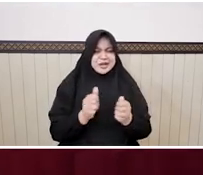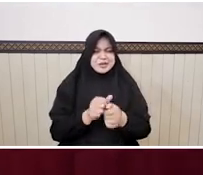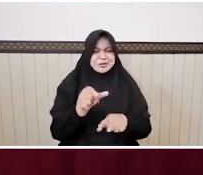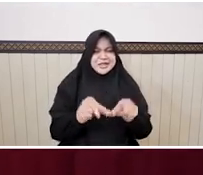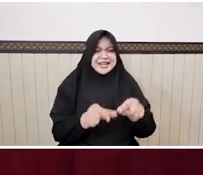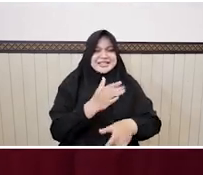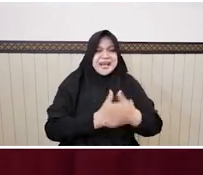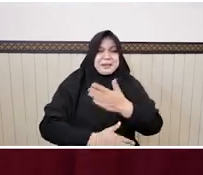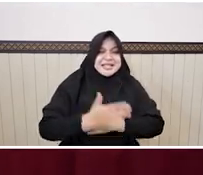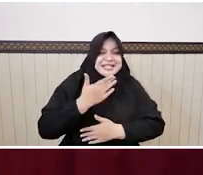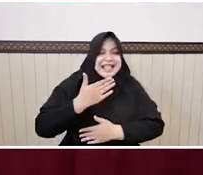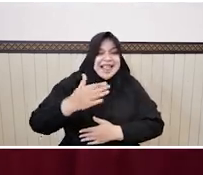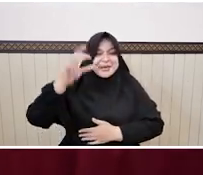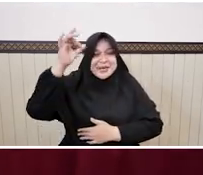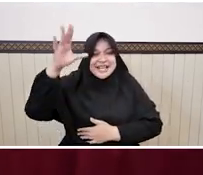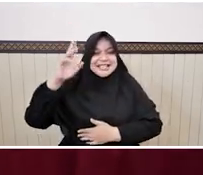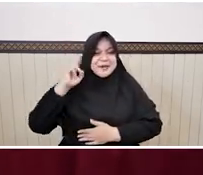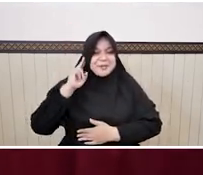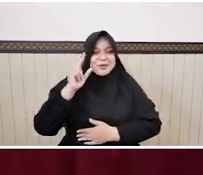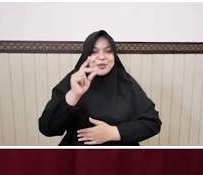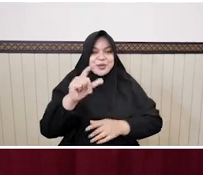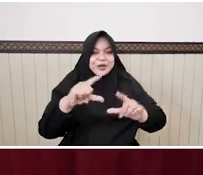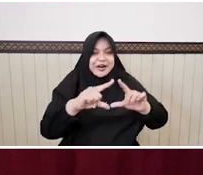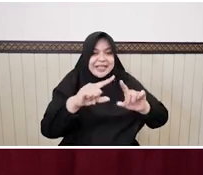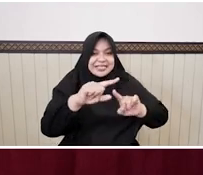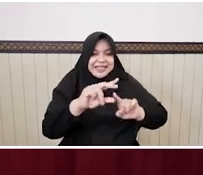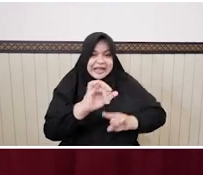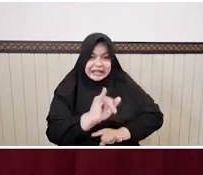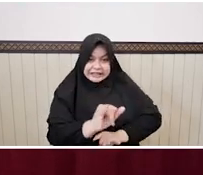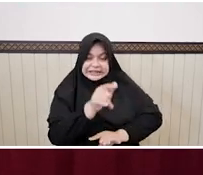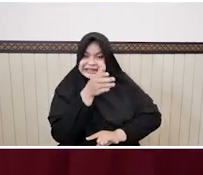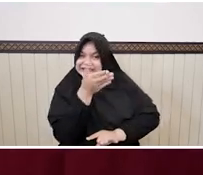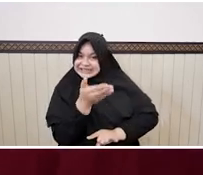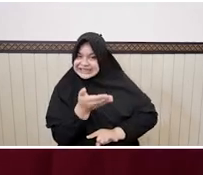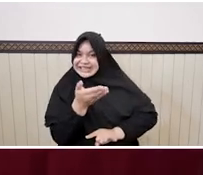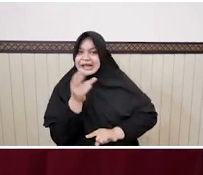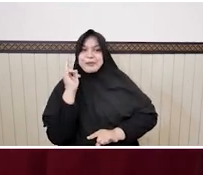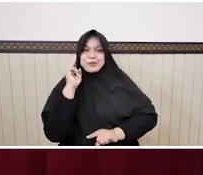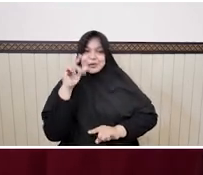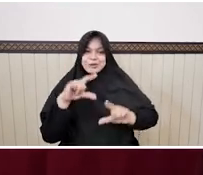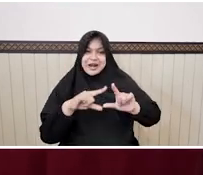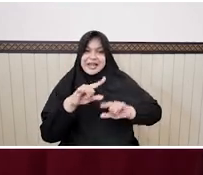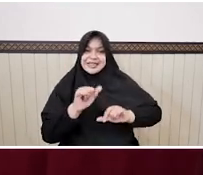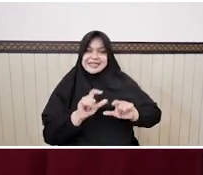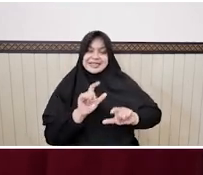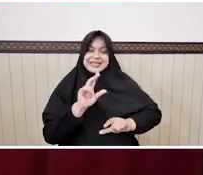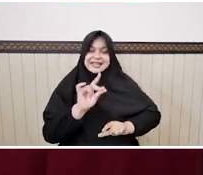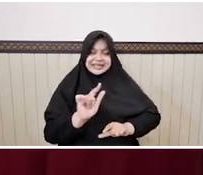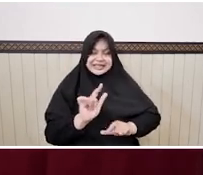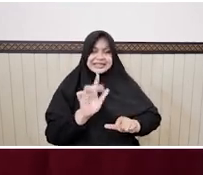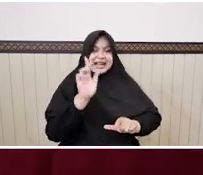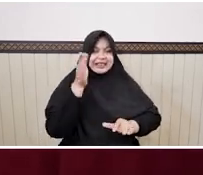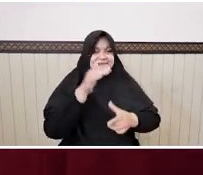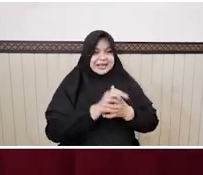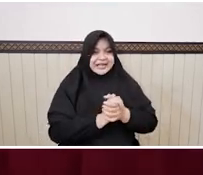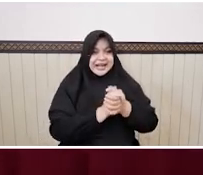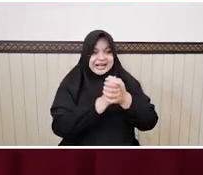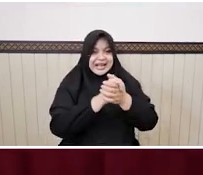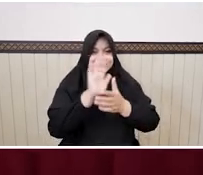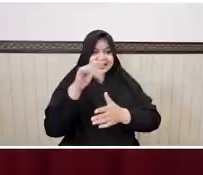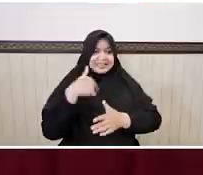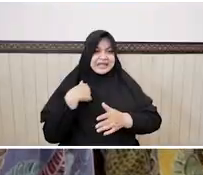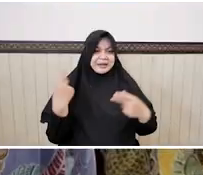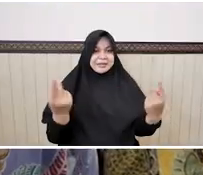disabilitas Selamat siang Bu Ratri ini Bu Ratri anti perkenalkan juga kita